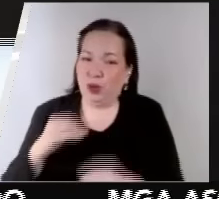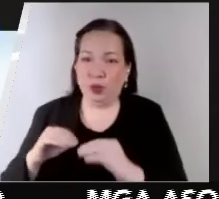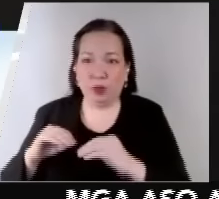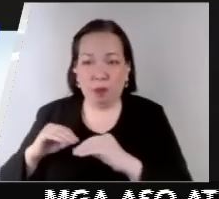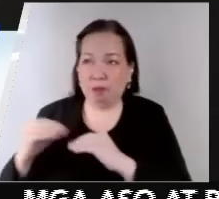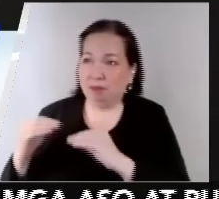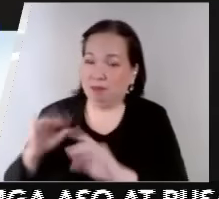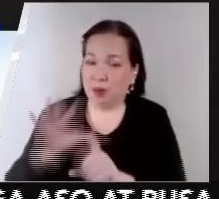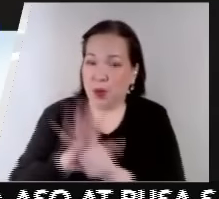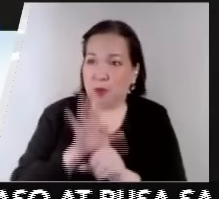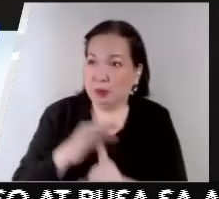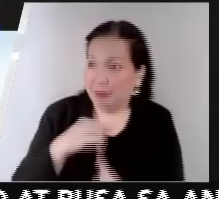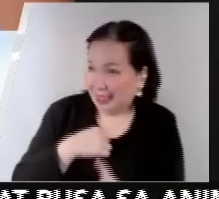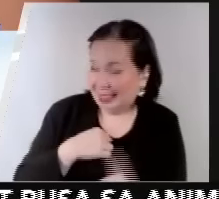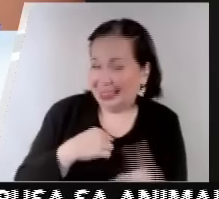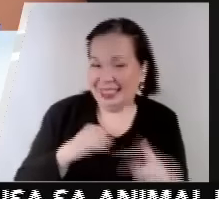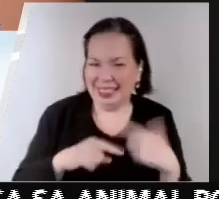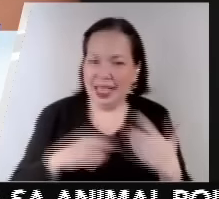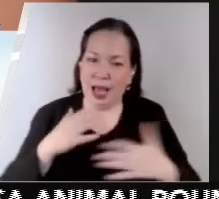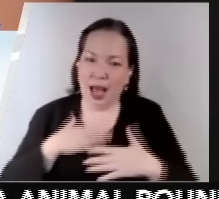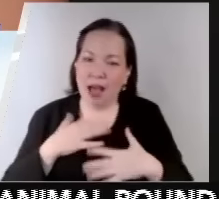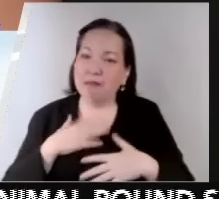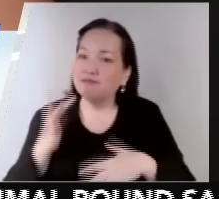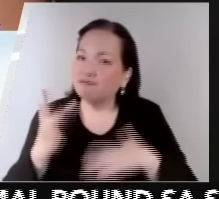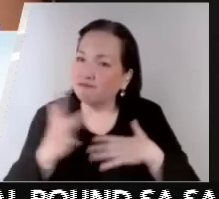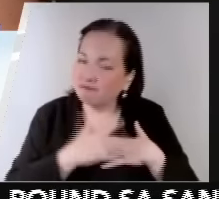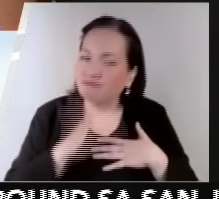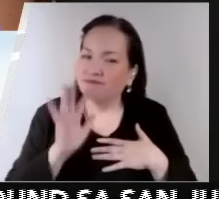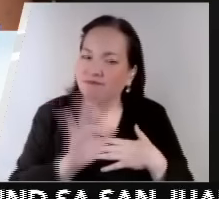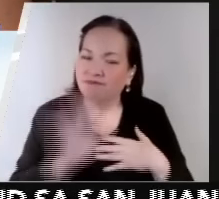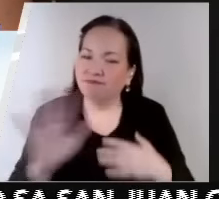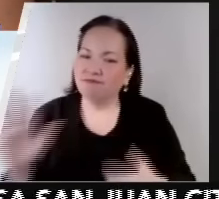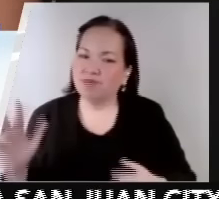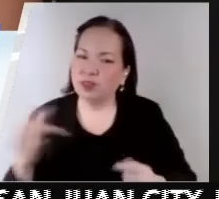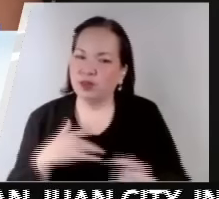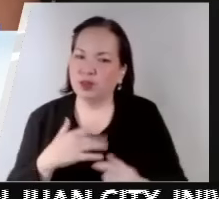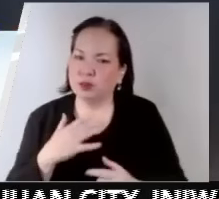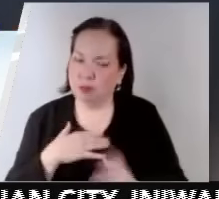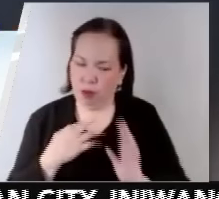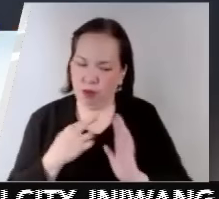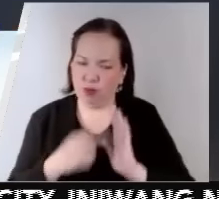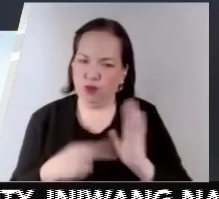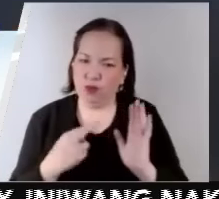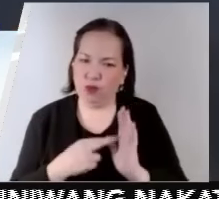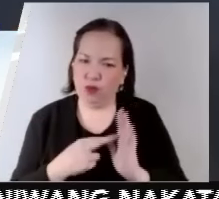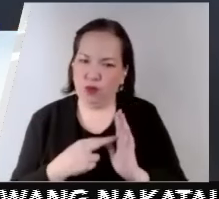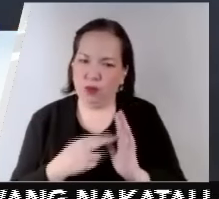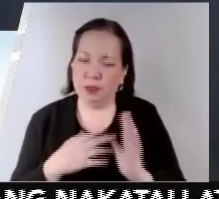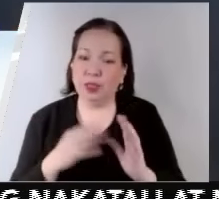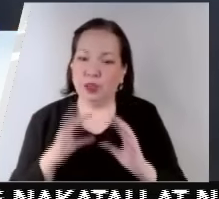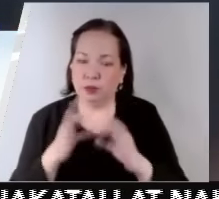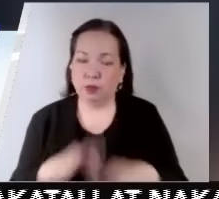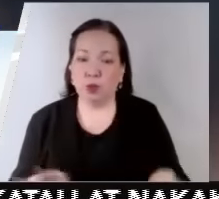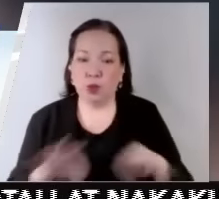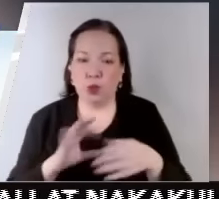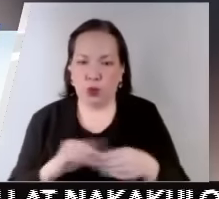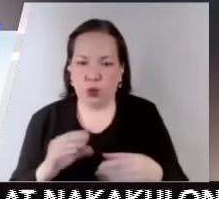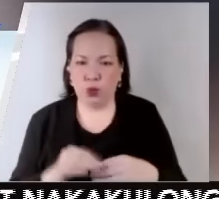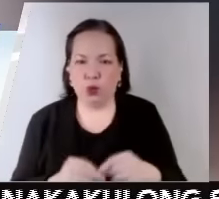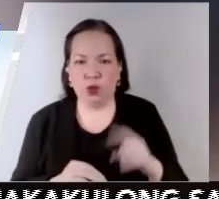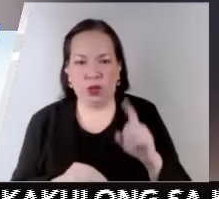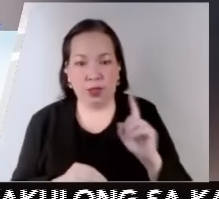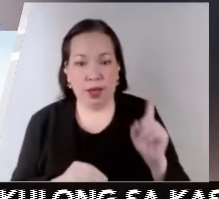happy na it touched their hearts, na nakita nila yung importance ng kwento. Hala! Sa kanyang TikTok